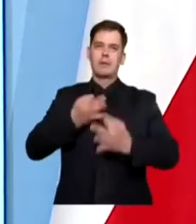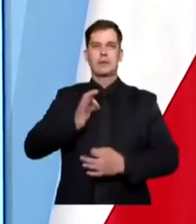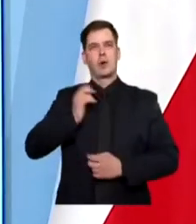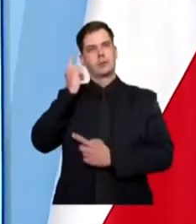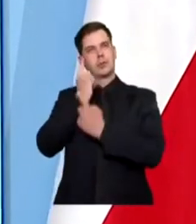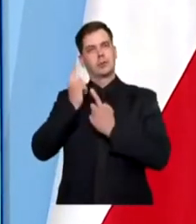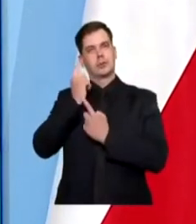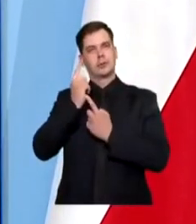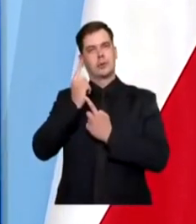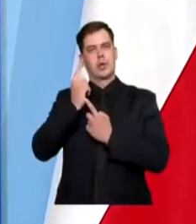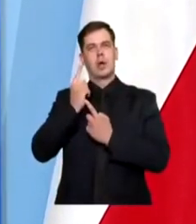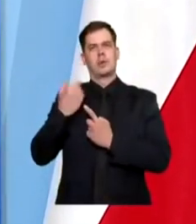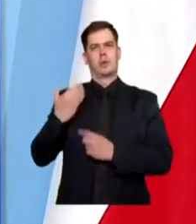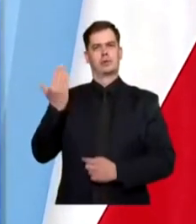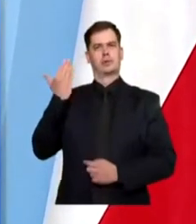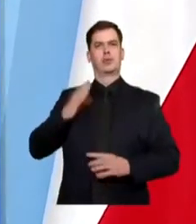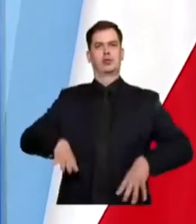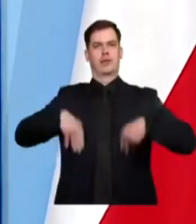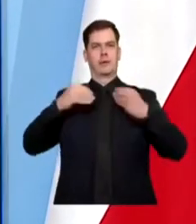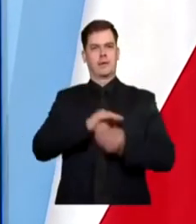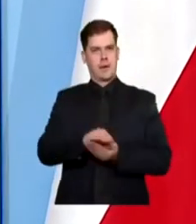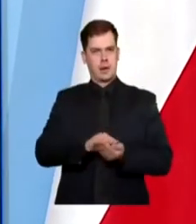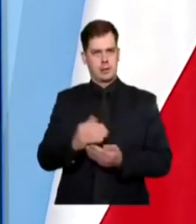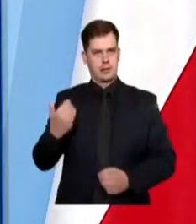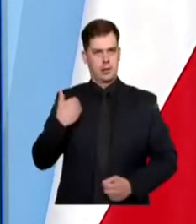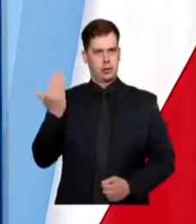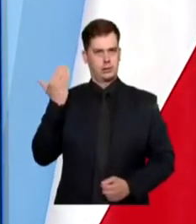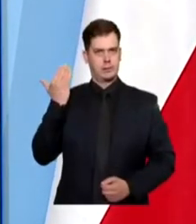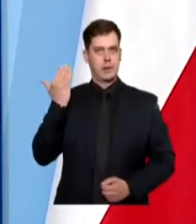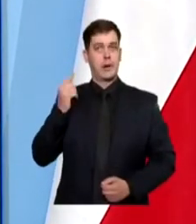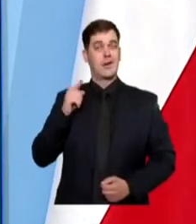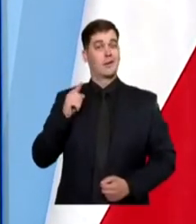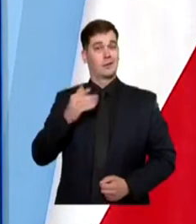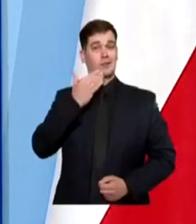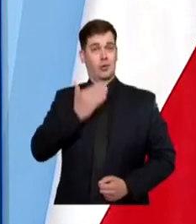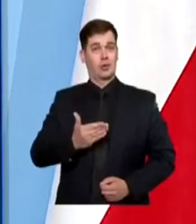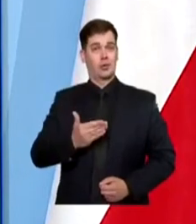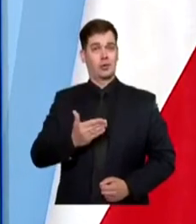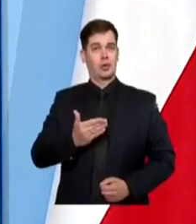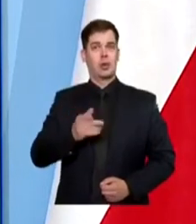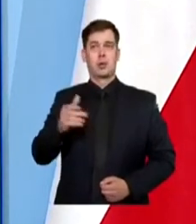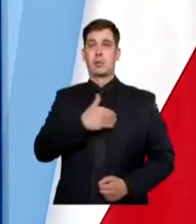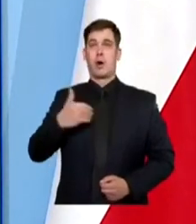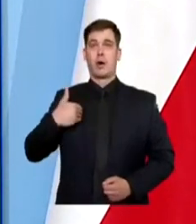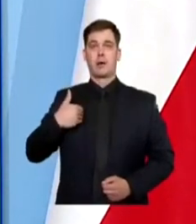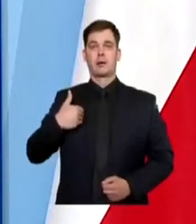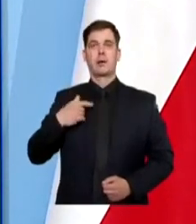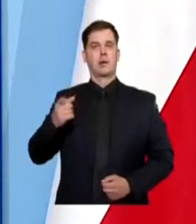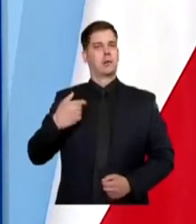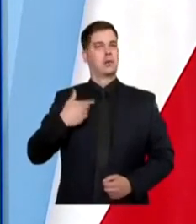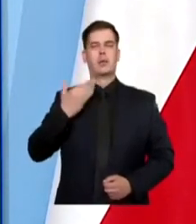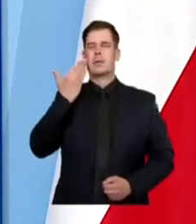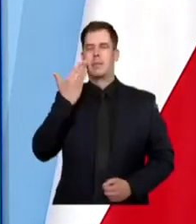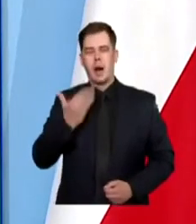refleksją. Mieliśmy święta Wielkiej Nocy i dzięki temu, że Polacy zachowali